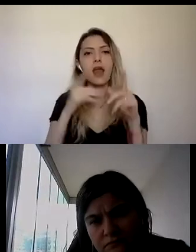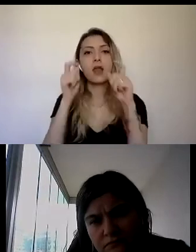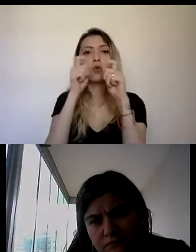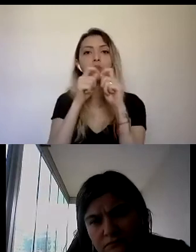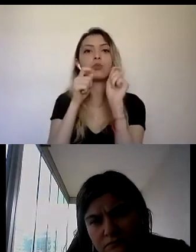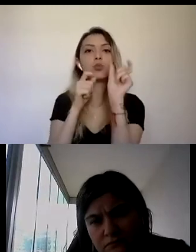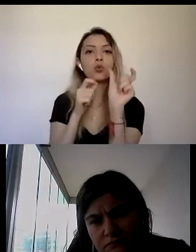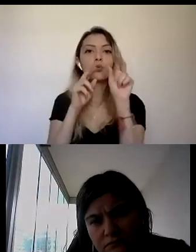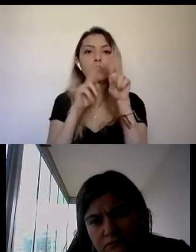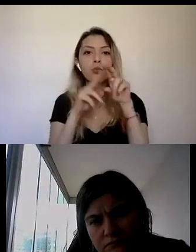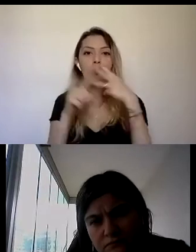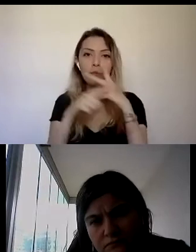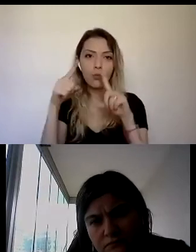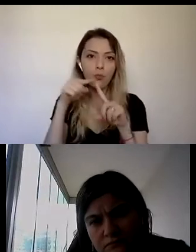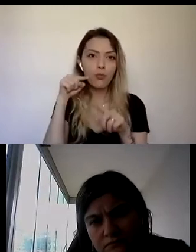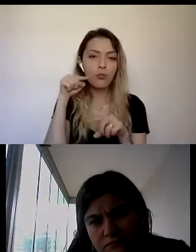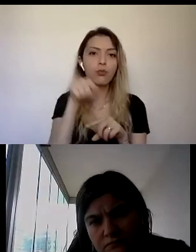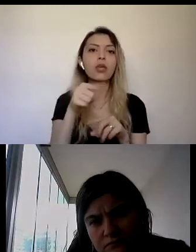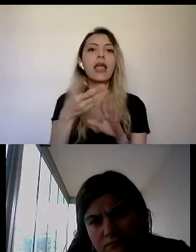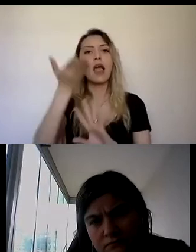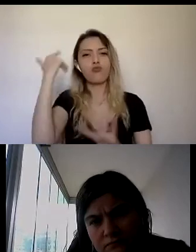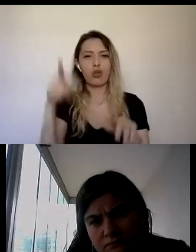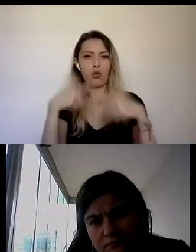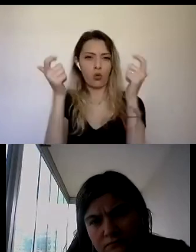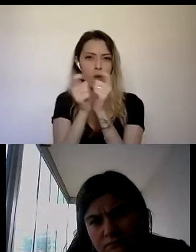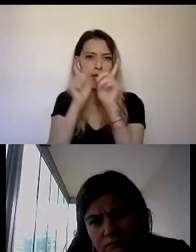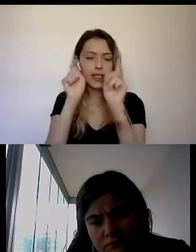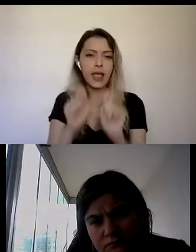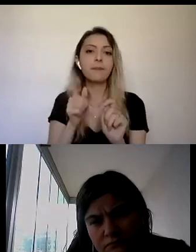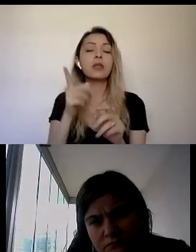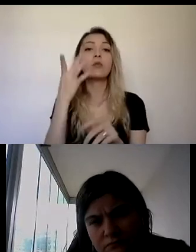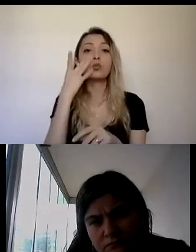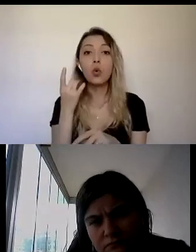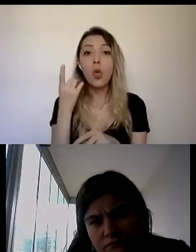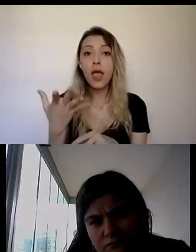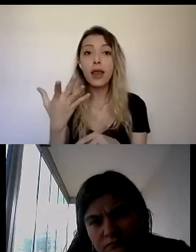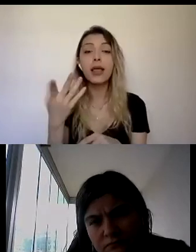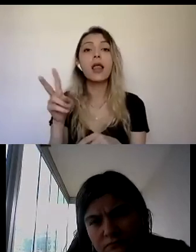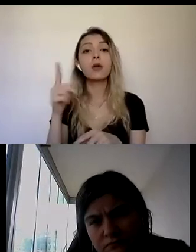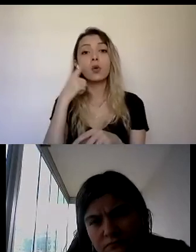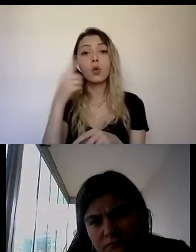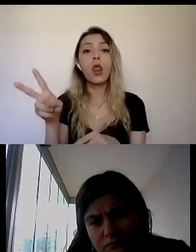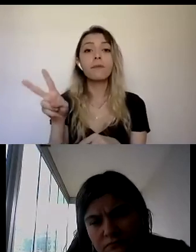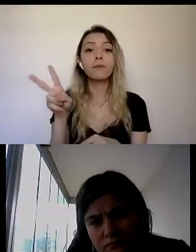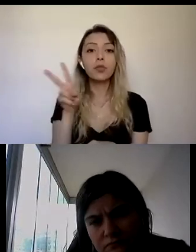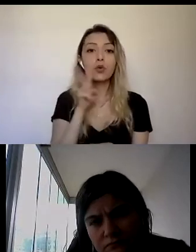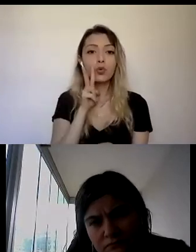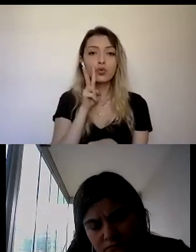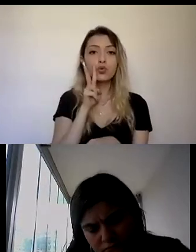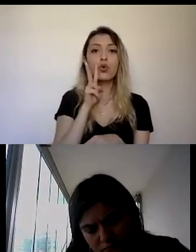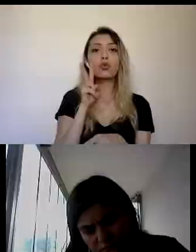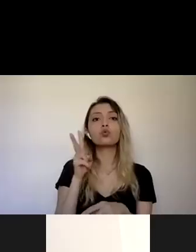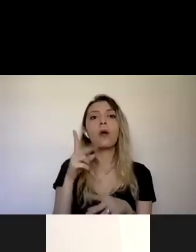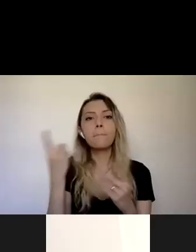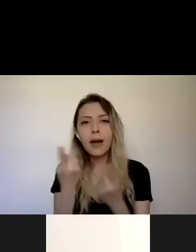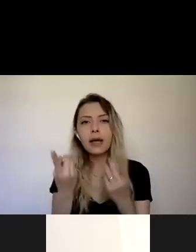göstergelerden elde edilen sonuçların iletişim için kullanıldığı yurt dışından bazı örnekler için Data for Change sitesine bakabilirsiniz